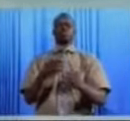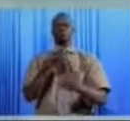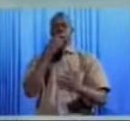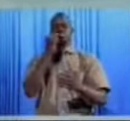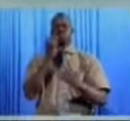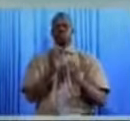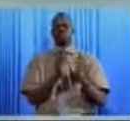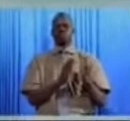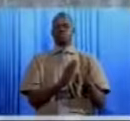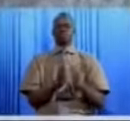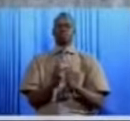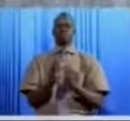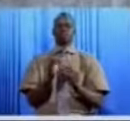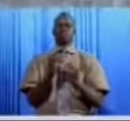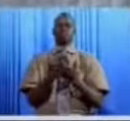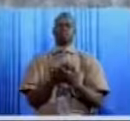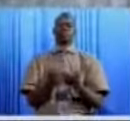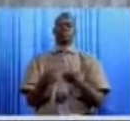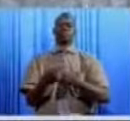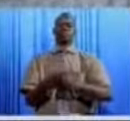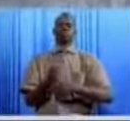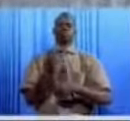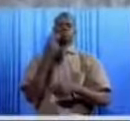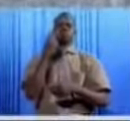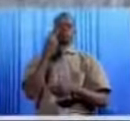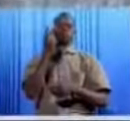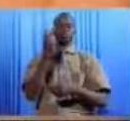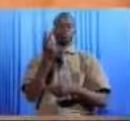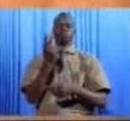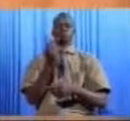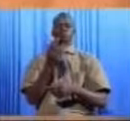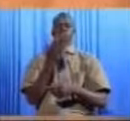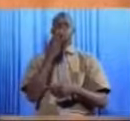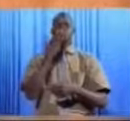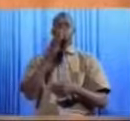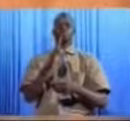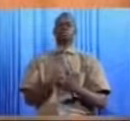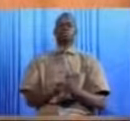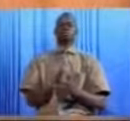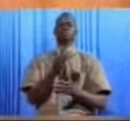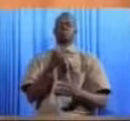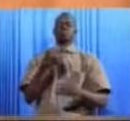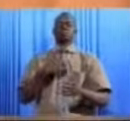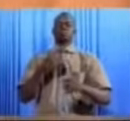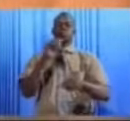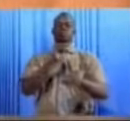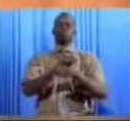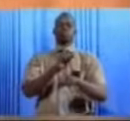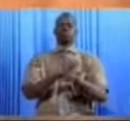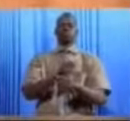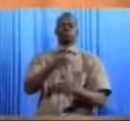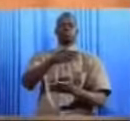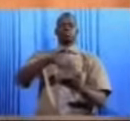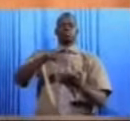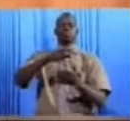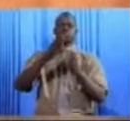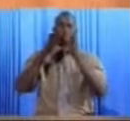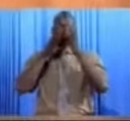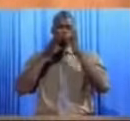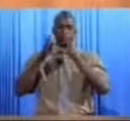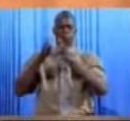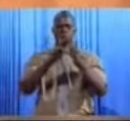si bien qu'aujourd'hui constat est amer il ya une exploitation anarchique des barrages